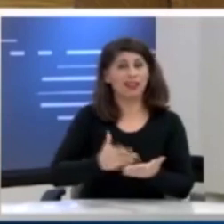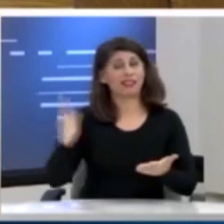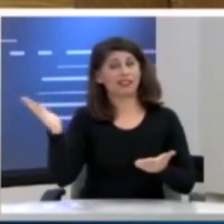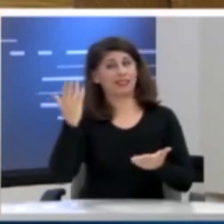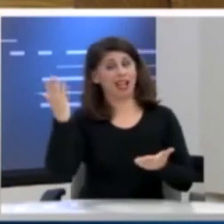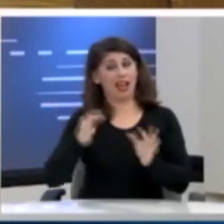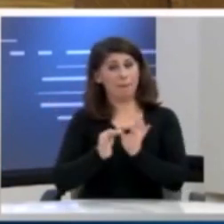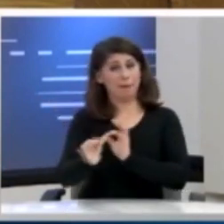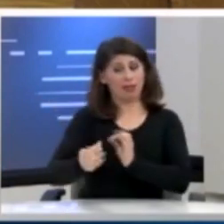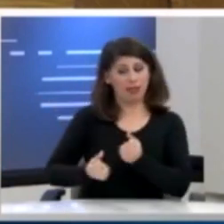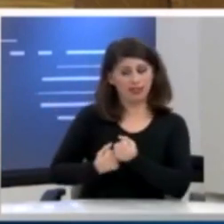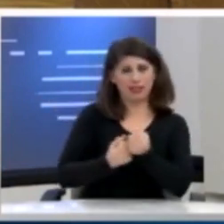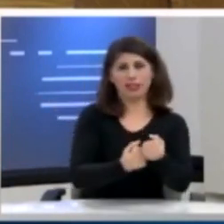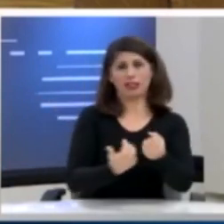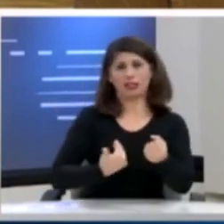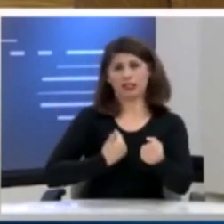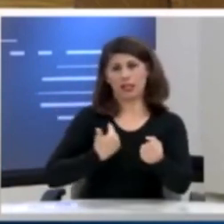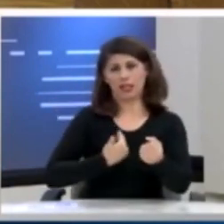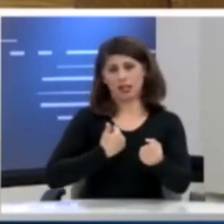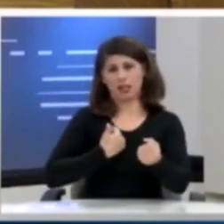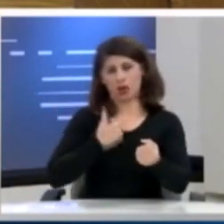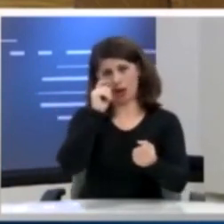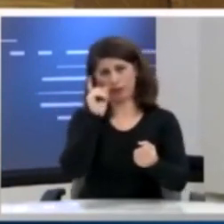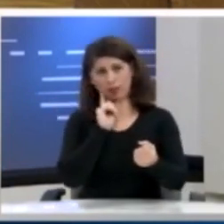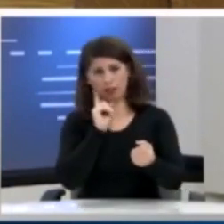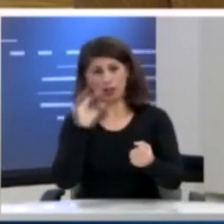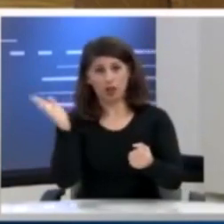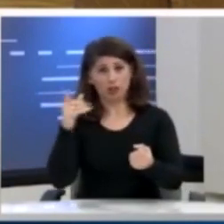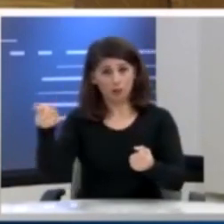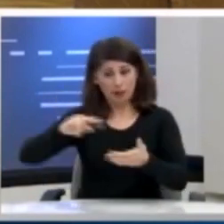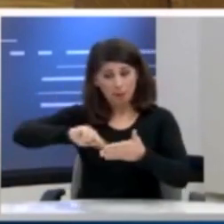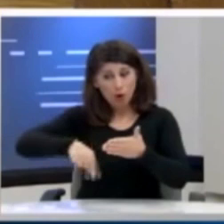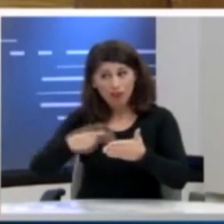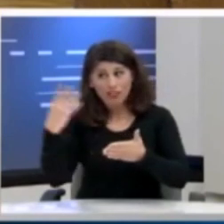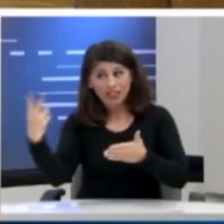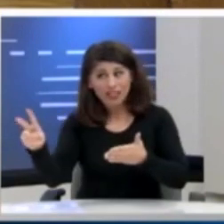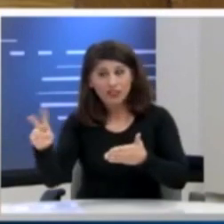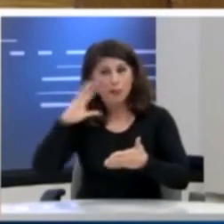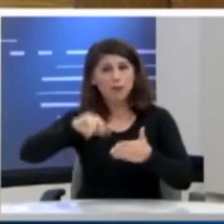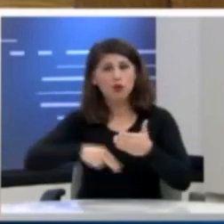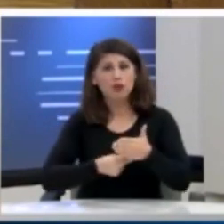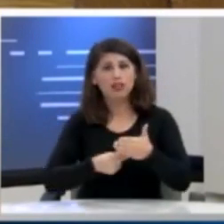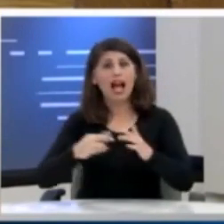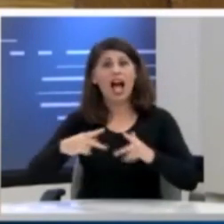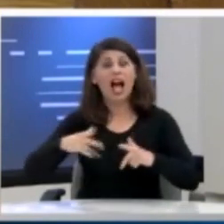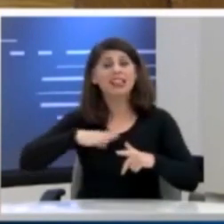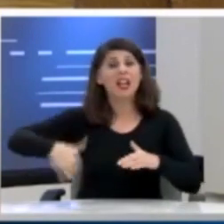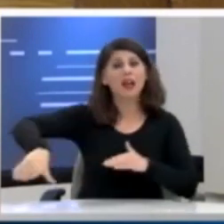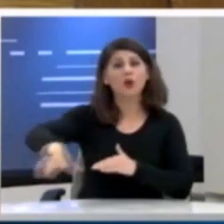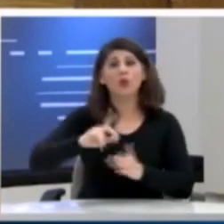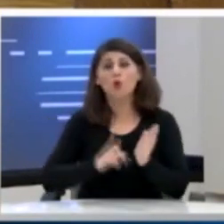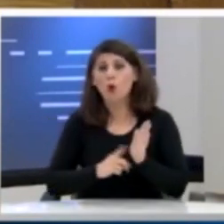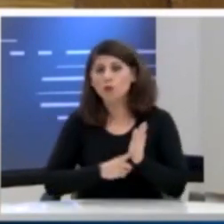δήθεν μέτρα στήριξης του νέου ζευγαριού, όταν με τις υπογραφές σας στους μνημονιακούς αντιλαϊκούς